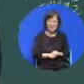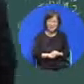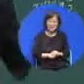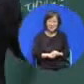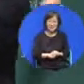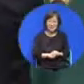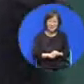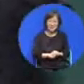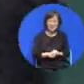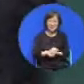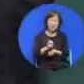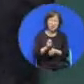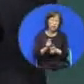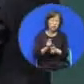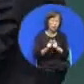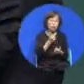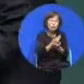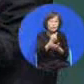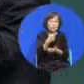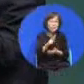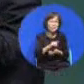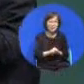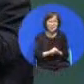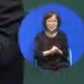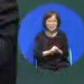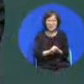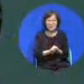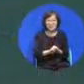중요한 게 뭐냐? What's even more important than this?